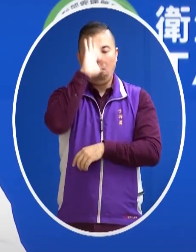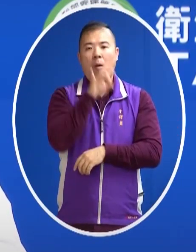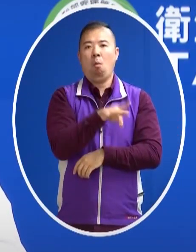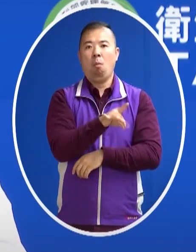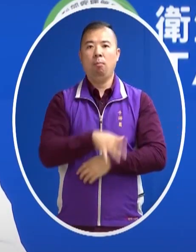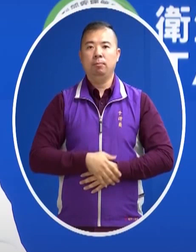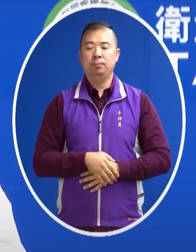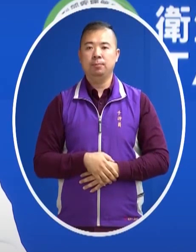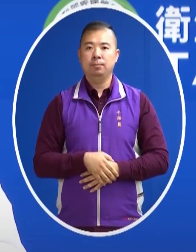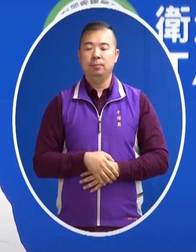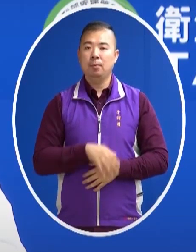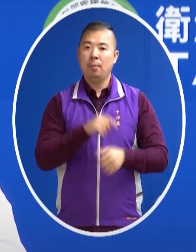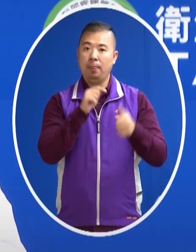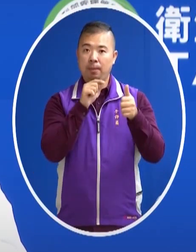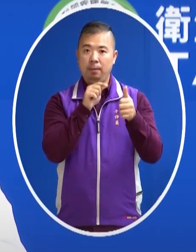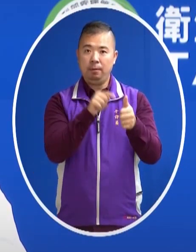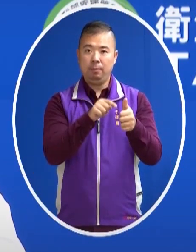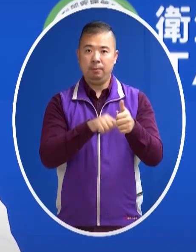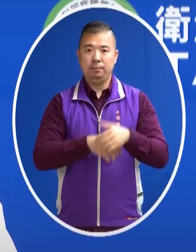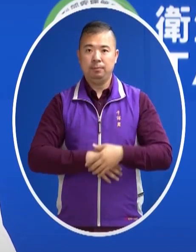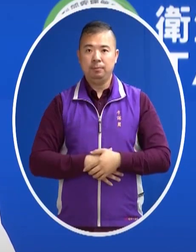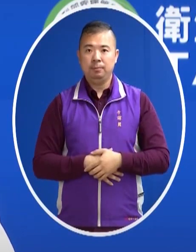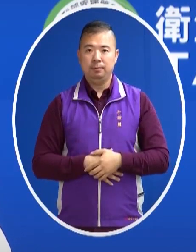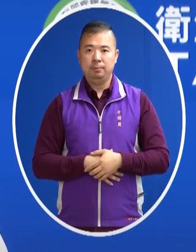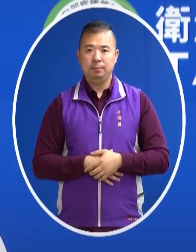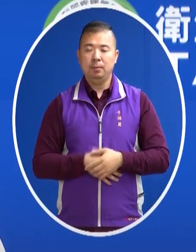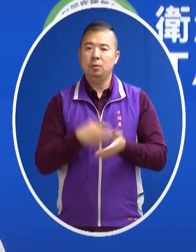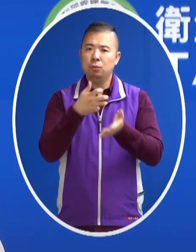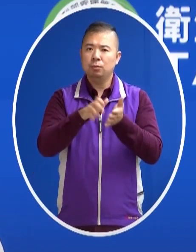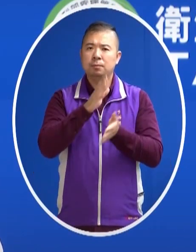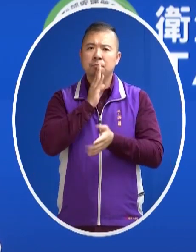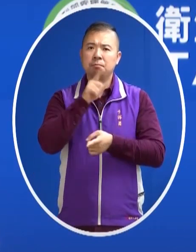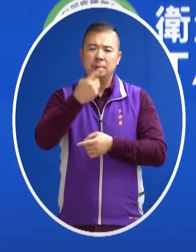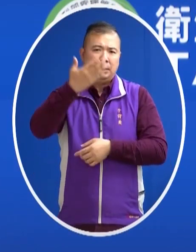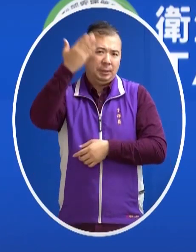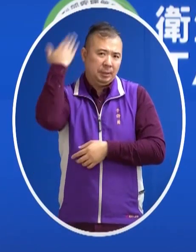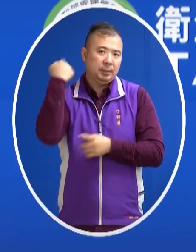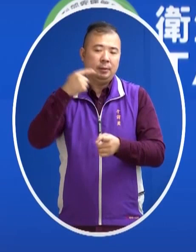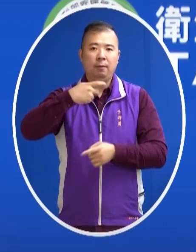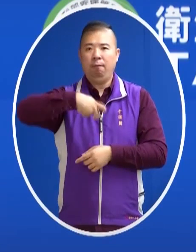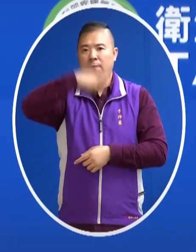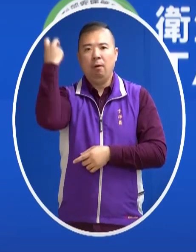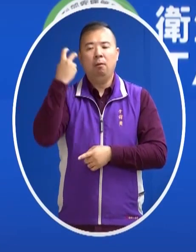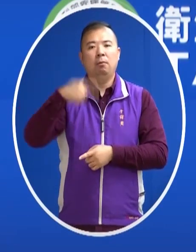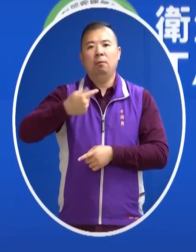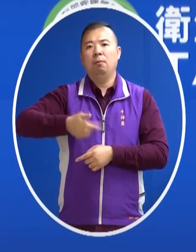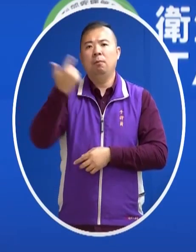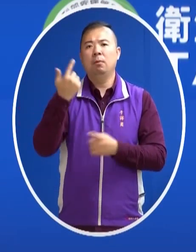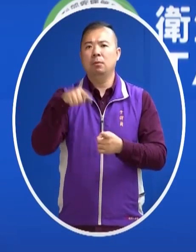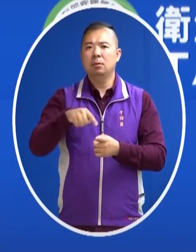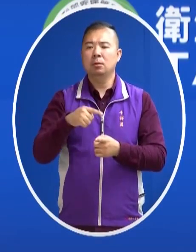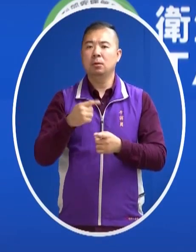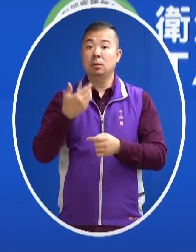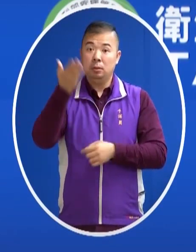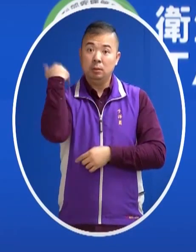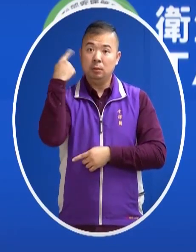概是确诊的比较早的一个案子，案子哈，中间他已经解，好像已经解隔